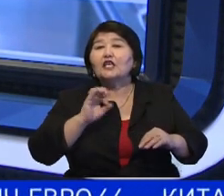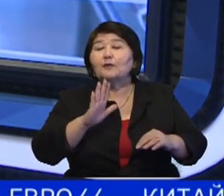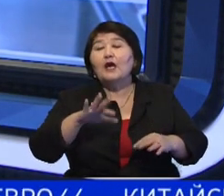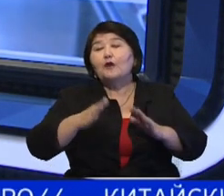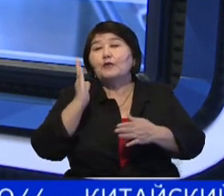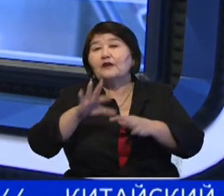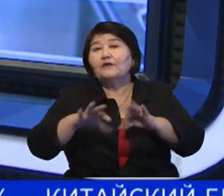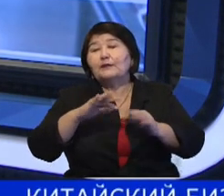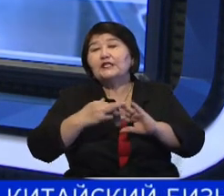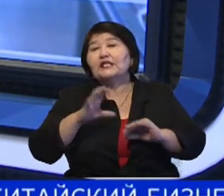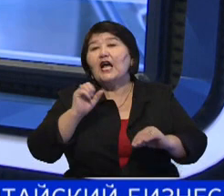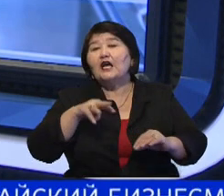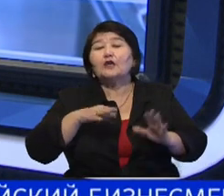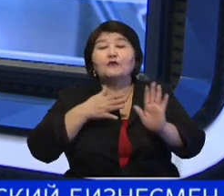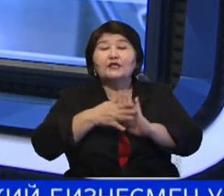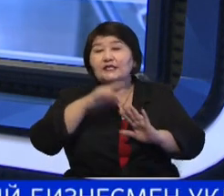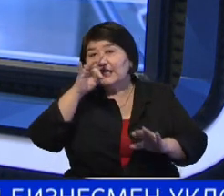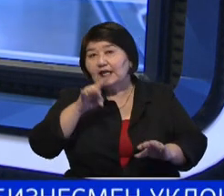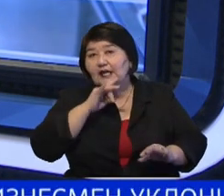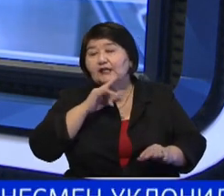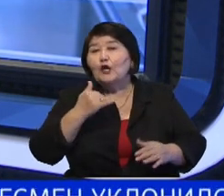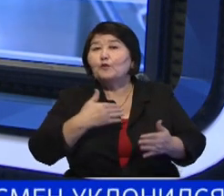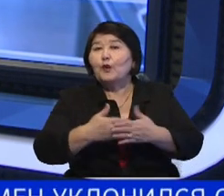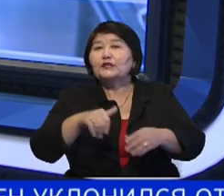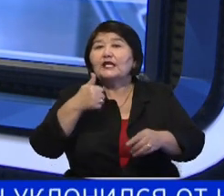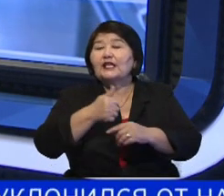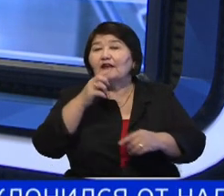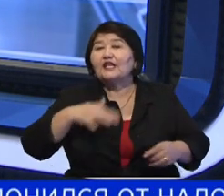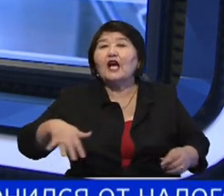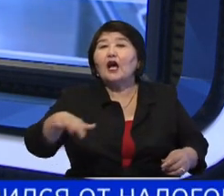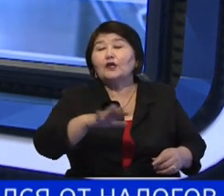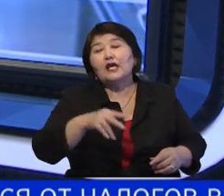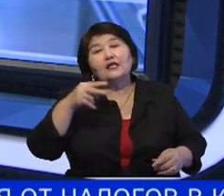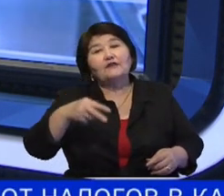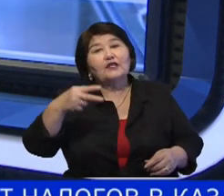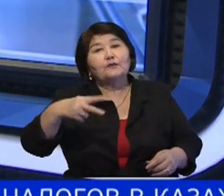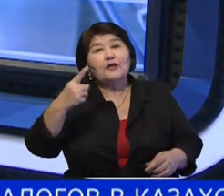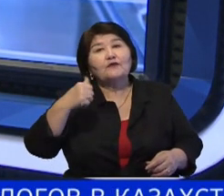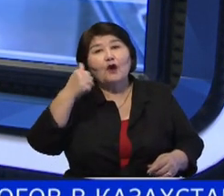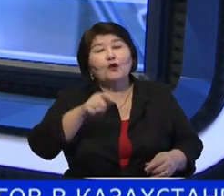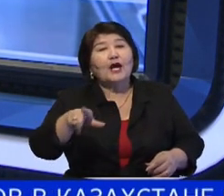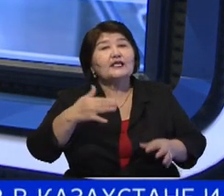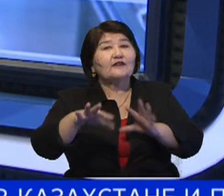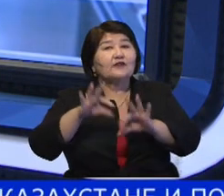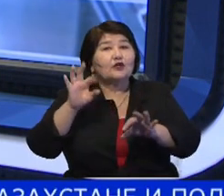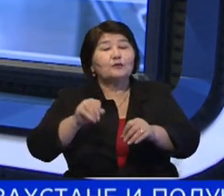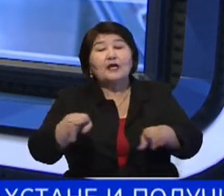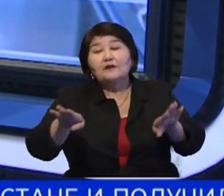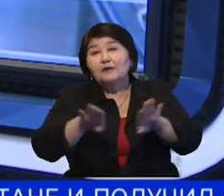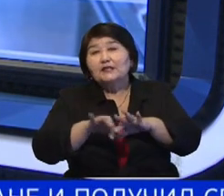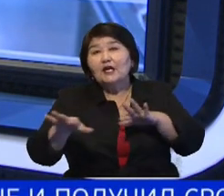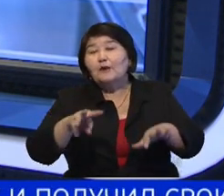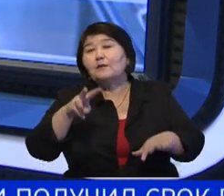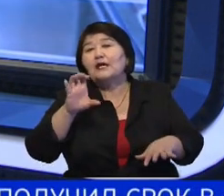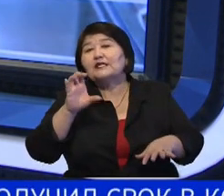прямые выборы сельских Акимов внедрены в Казахстане по инициативе главы государства до 2021 года они выбирались косвенным методом